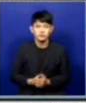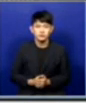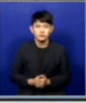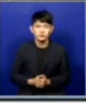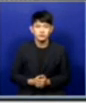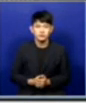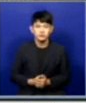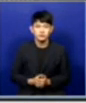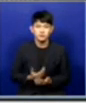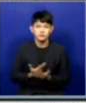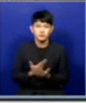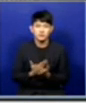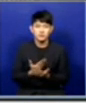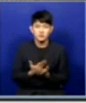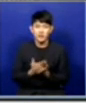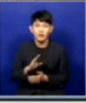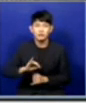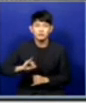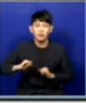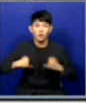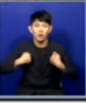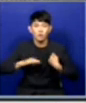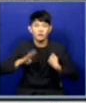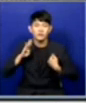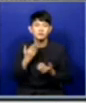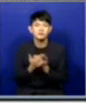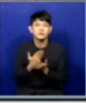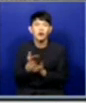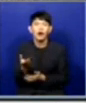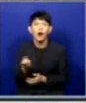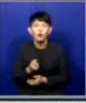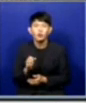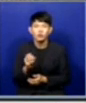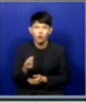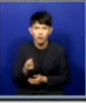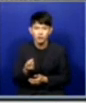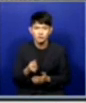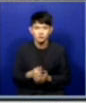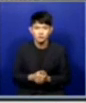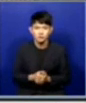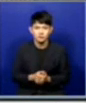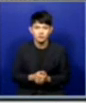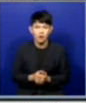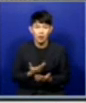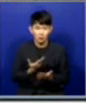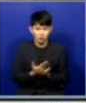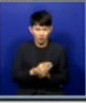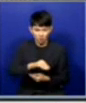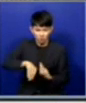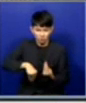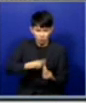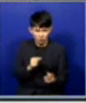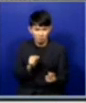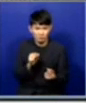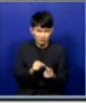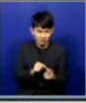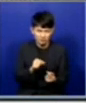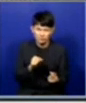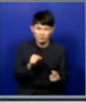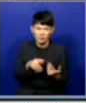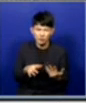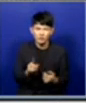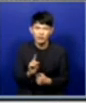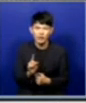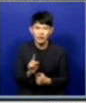ไปเอากับผู้ประกอบการเท่าไหร่แล้วจะถึงมือผู้ประกอบการหรือไม่เมื่อรัฐมองว่า